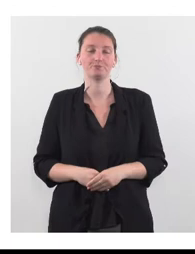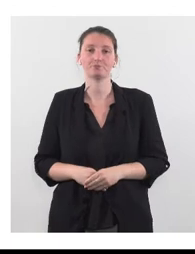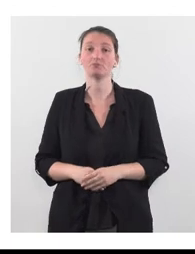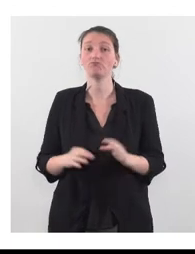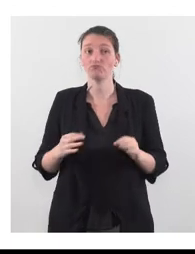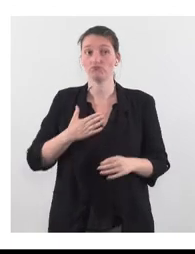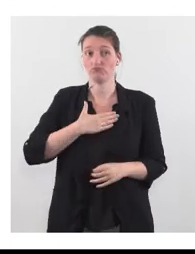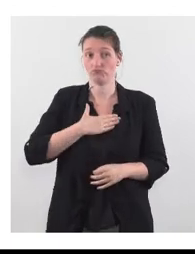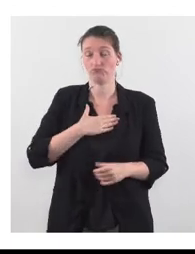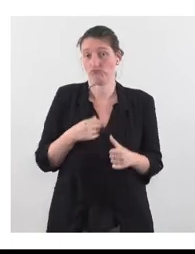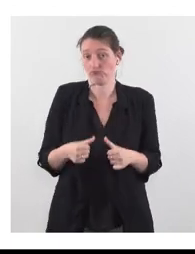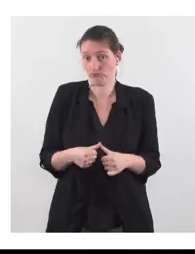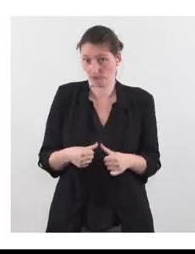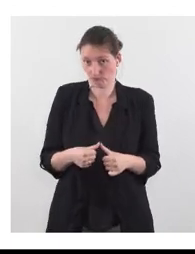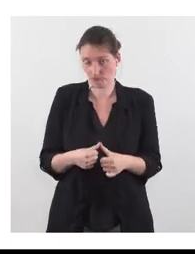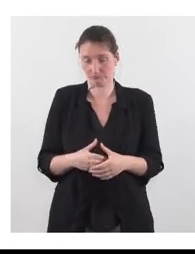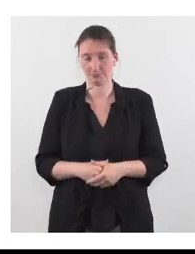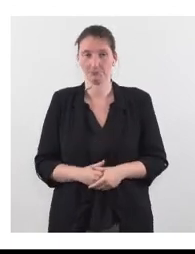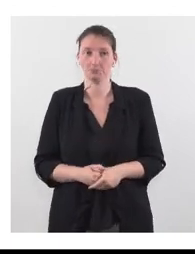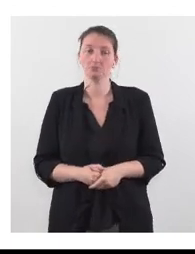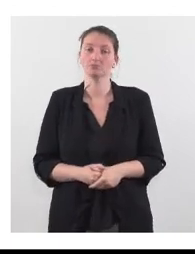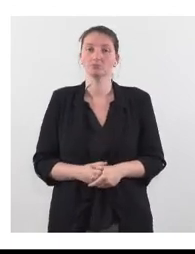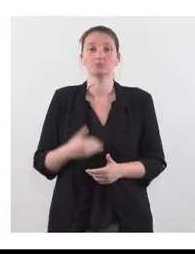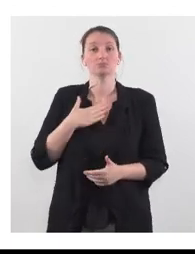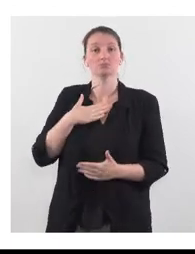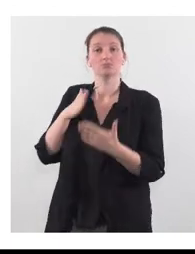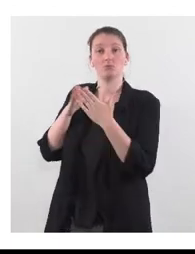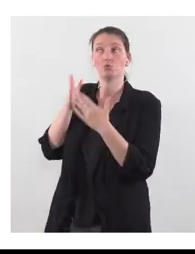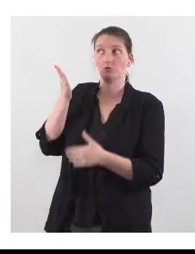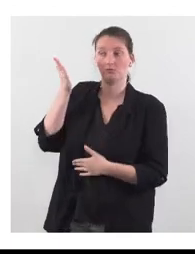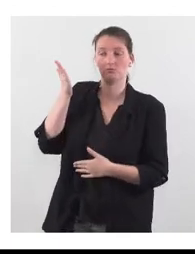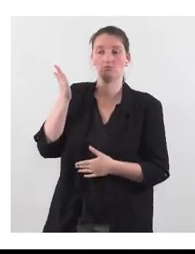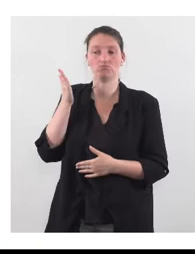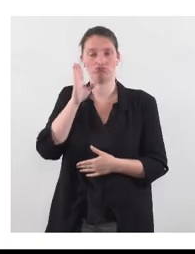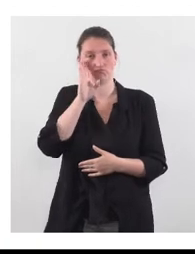et nous avons demandé à la Cour,